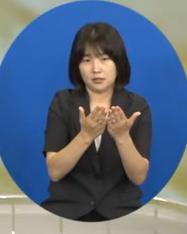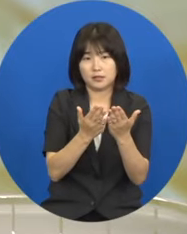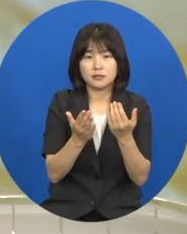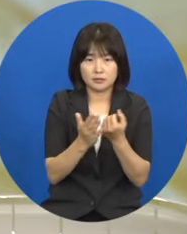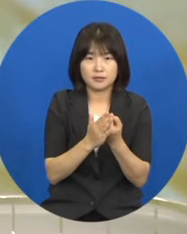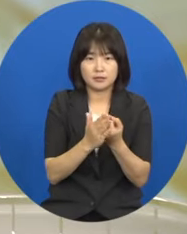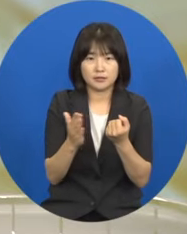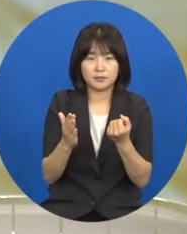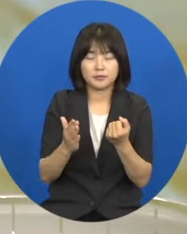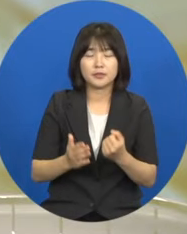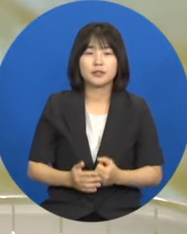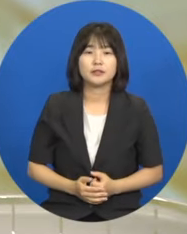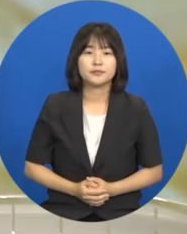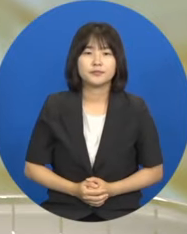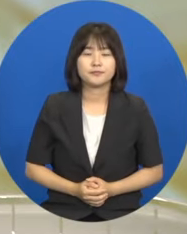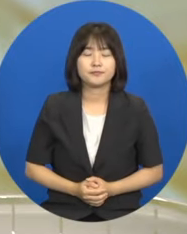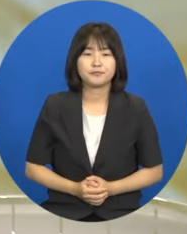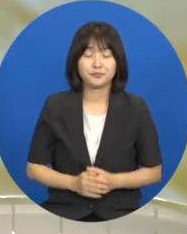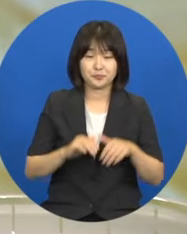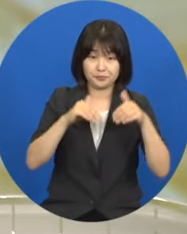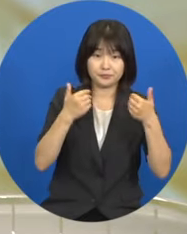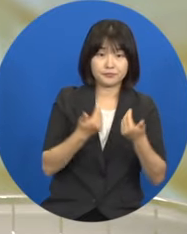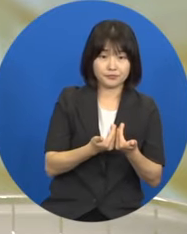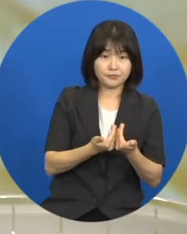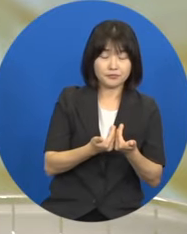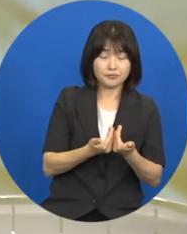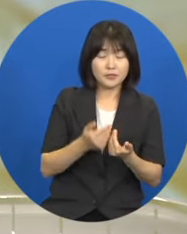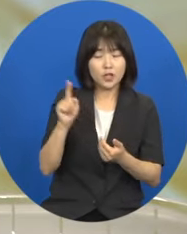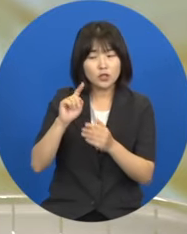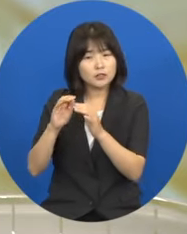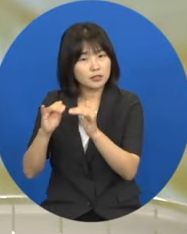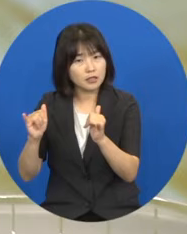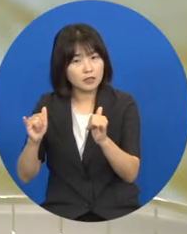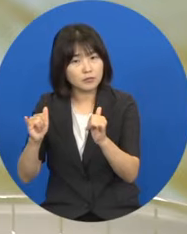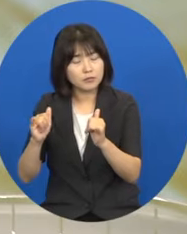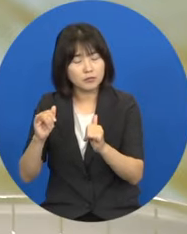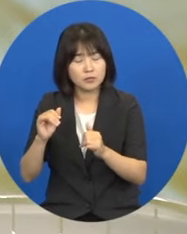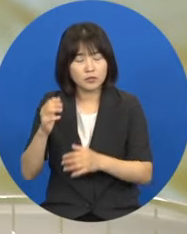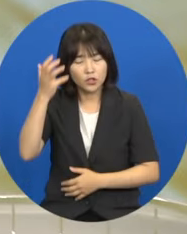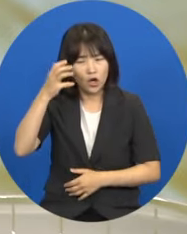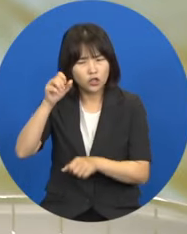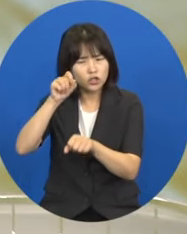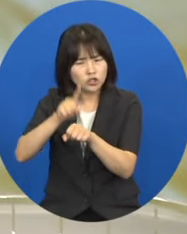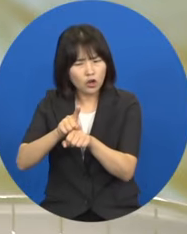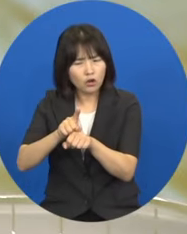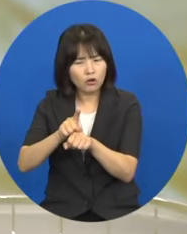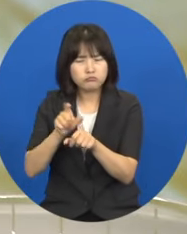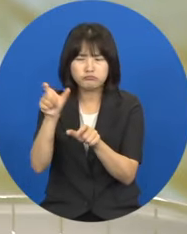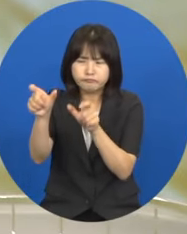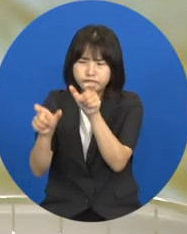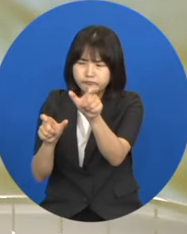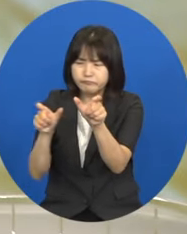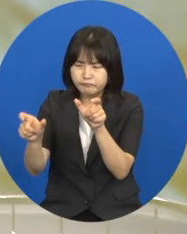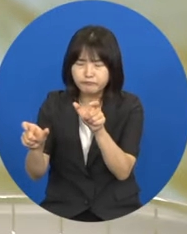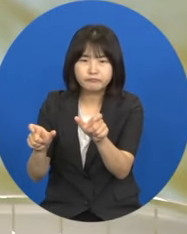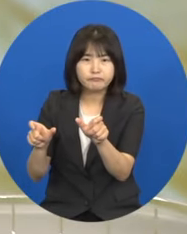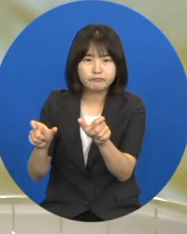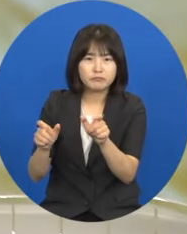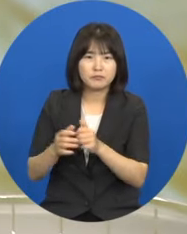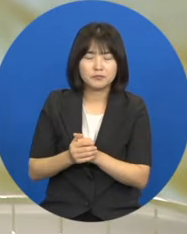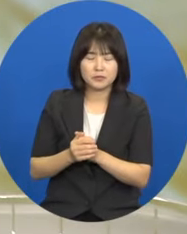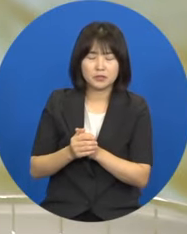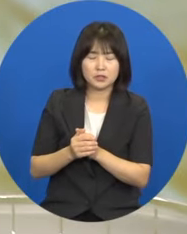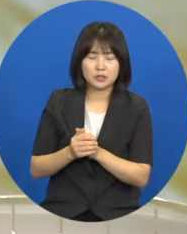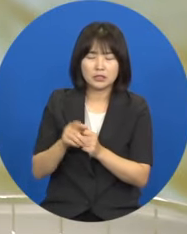때문에 그렇습니다. 반면에 어떤 사람들은 영성을 여기저기다 다 갖다 붙여서 영성의